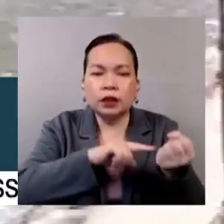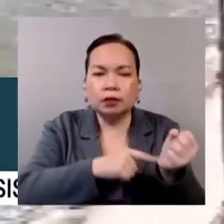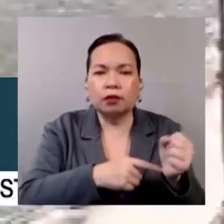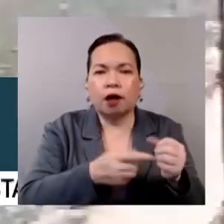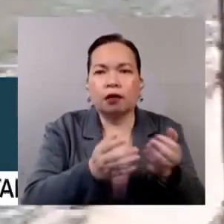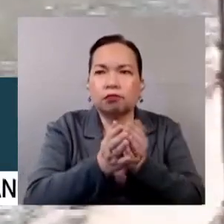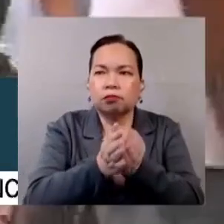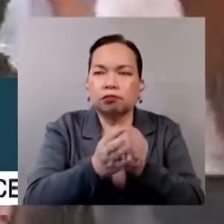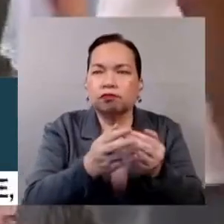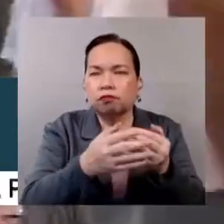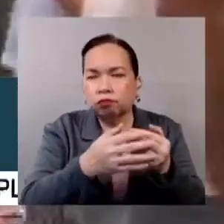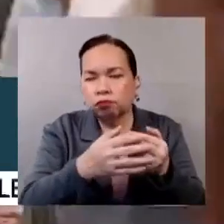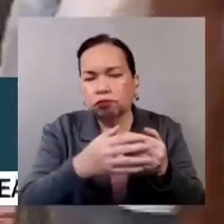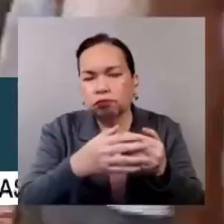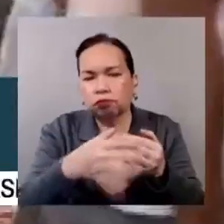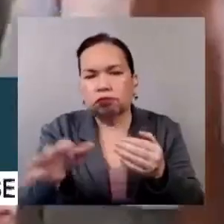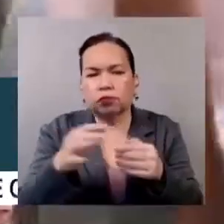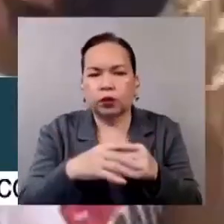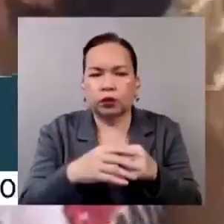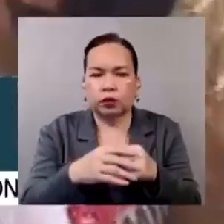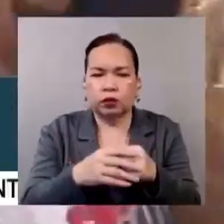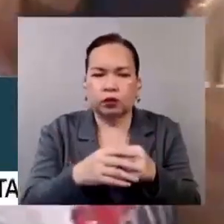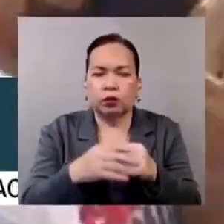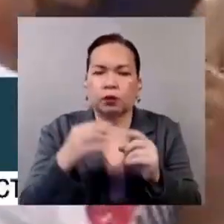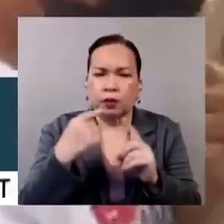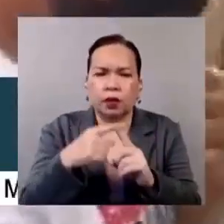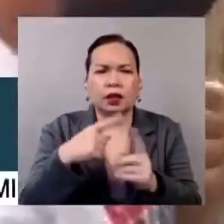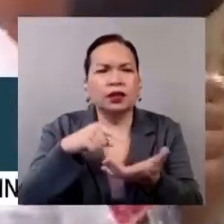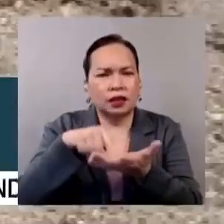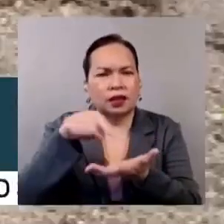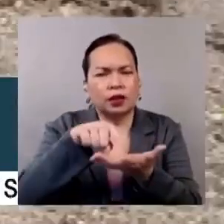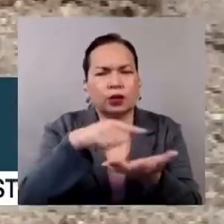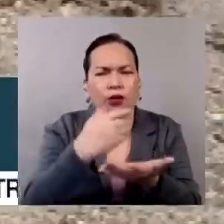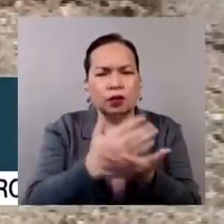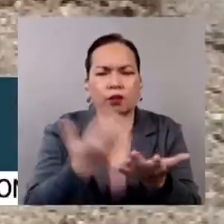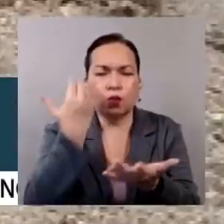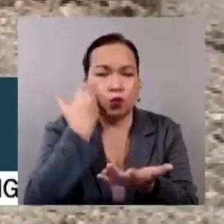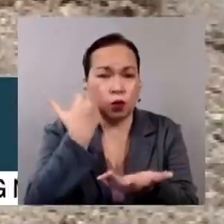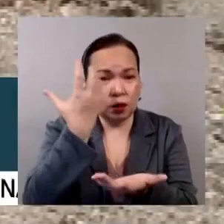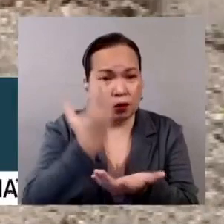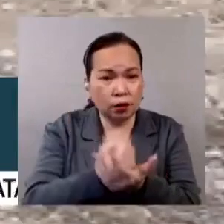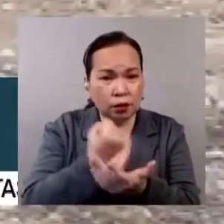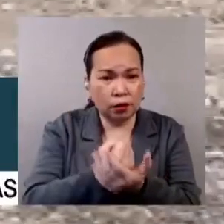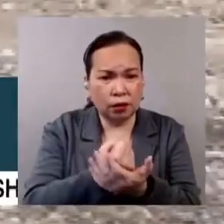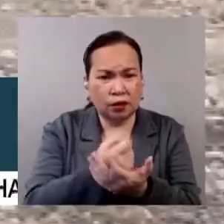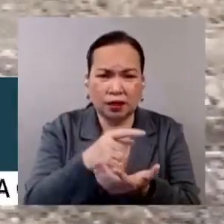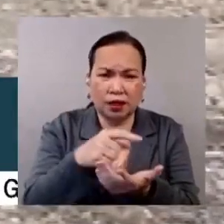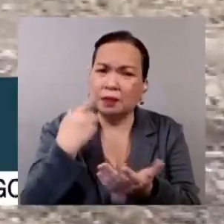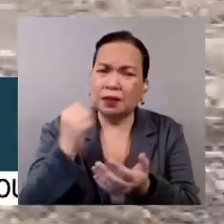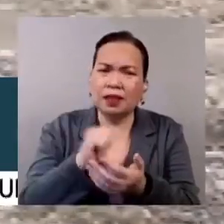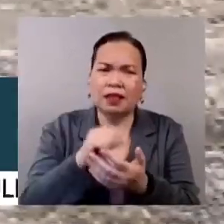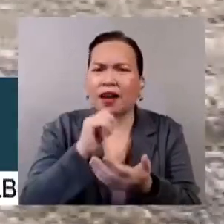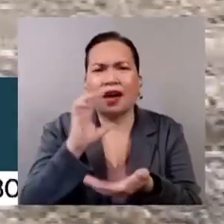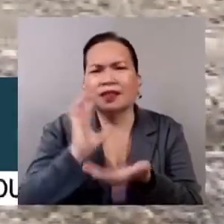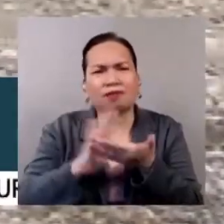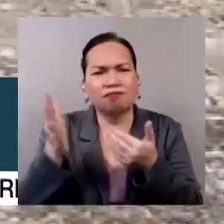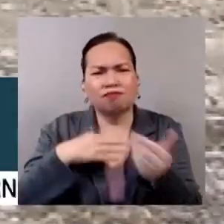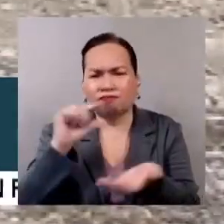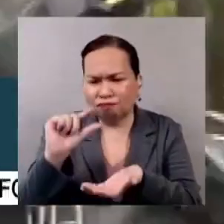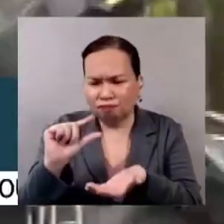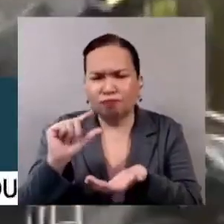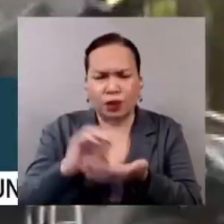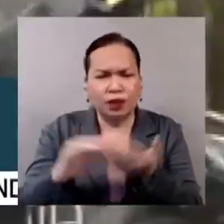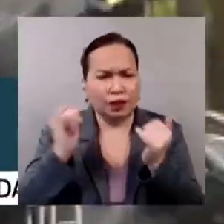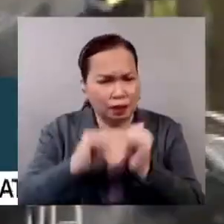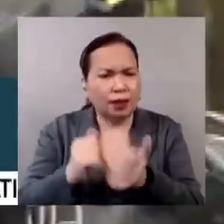yung 15 days nila na hindi pa napasweldo. Uh-huh. So isa yun, hindi naman malaki, pero maliit lang na bagay.